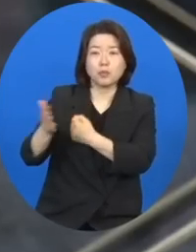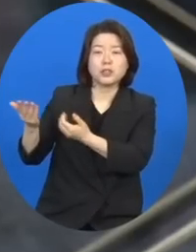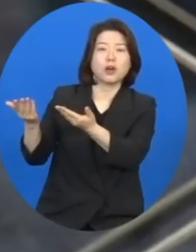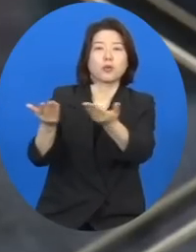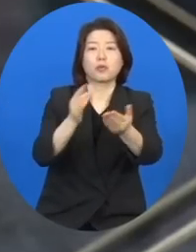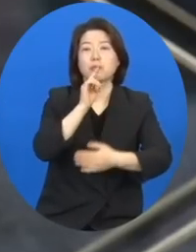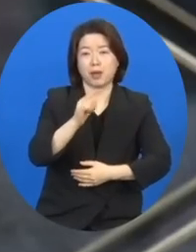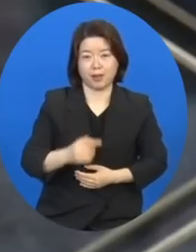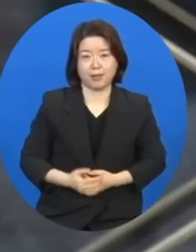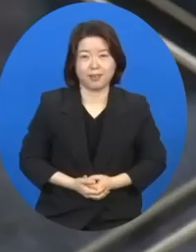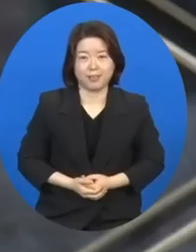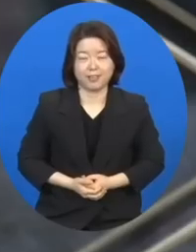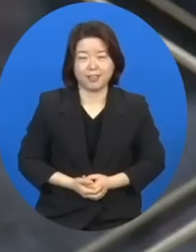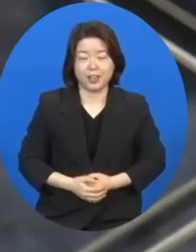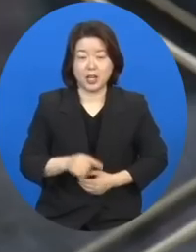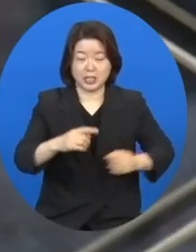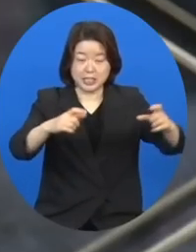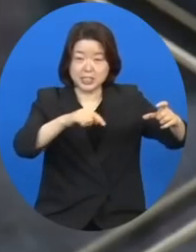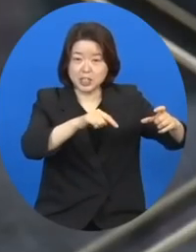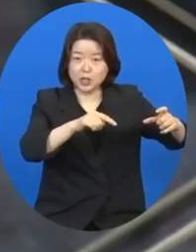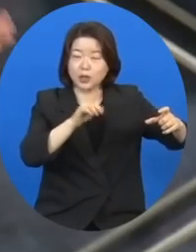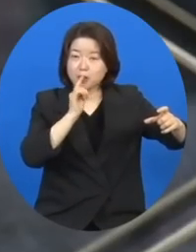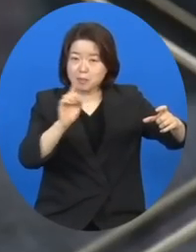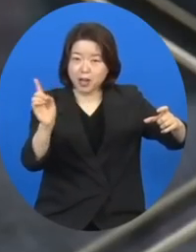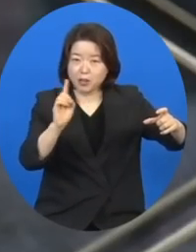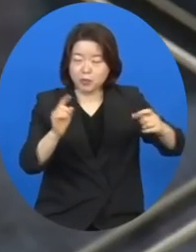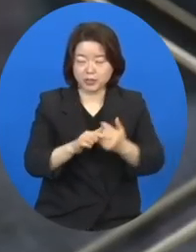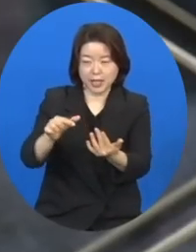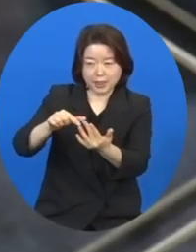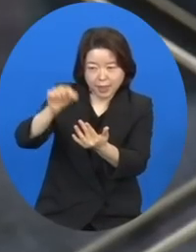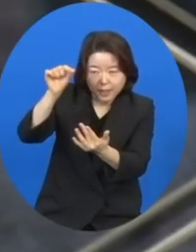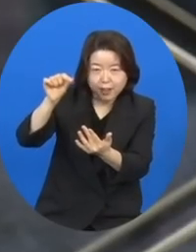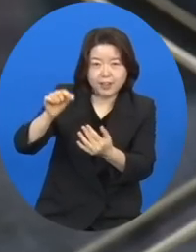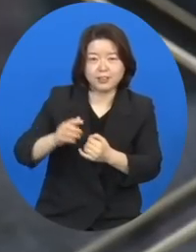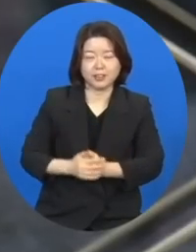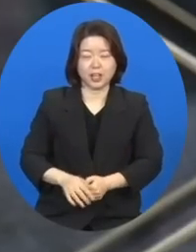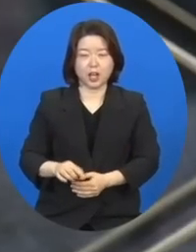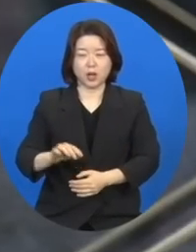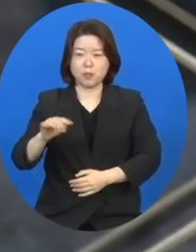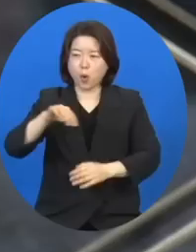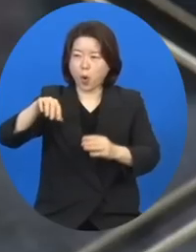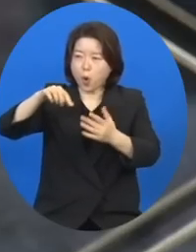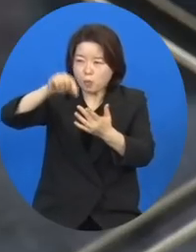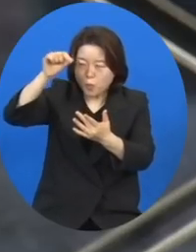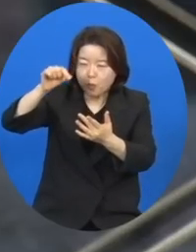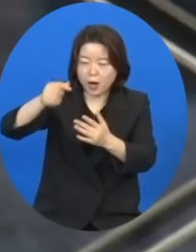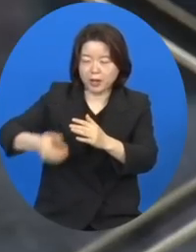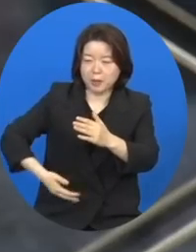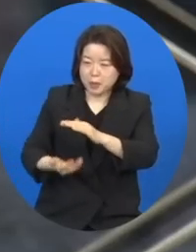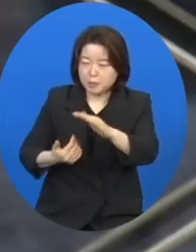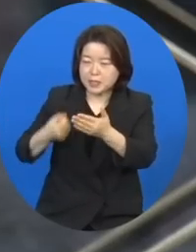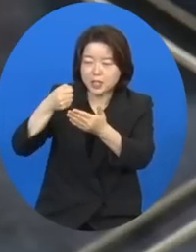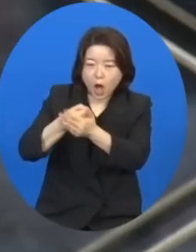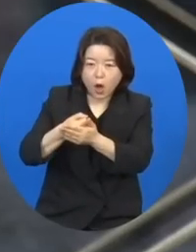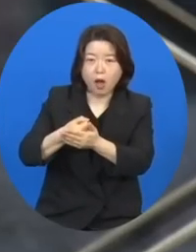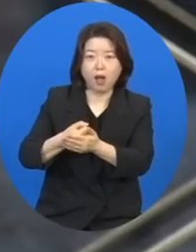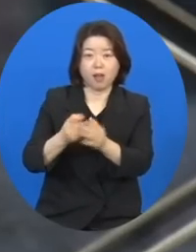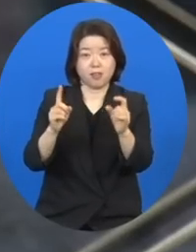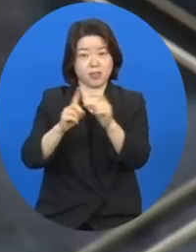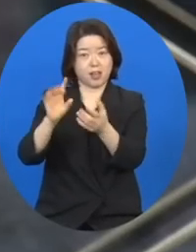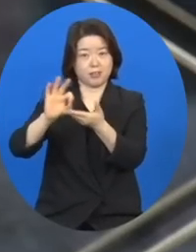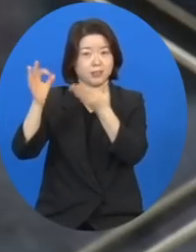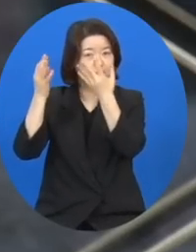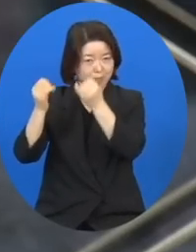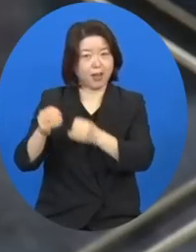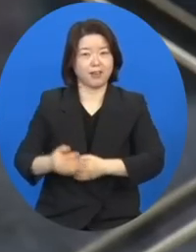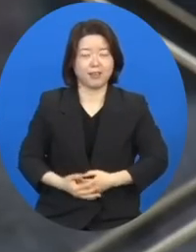그래서 에베소서에는 어떤 표현이 많이 나오냐면 택하였다, 선택하였다, 예정하였다 이런 표현을 씁니다.